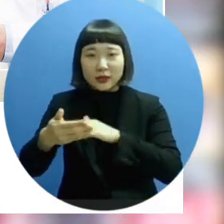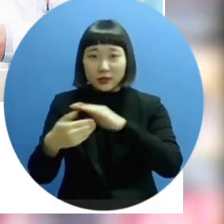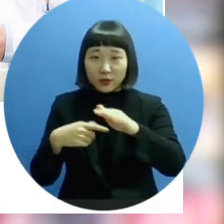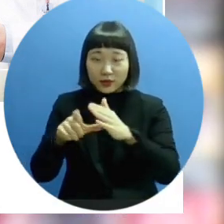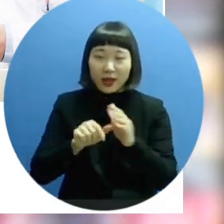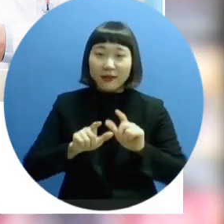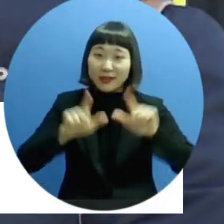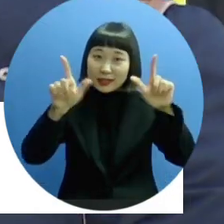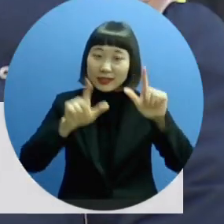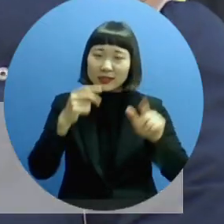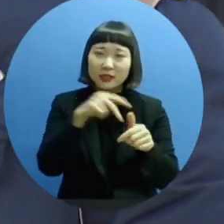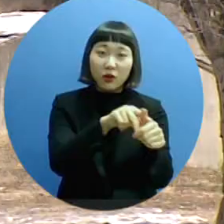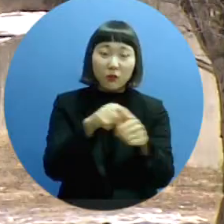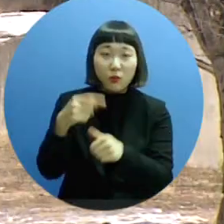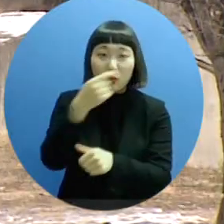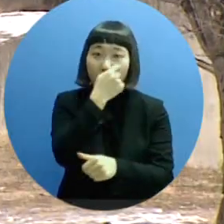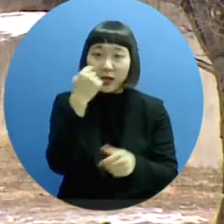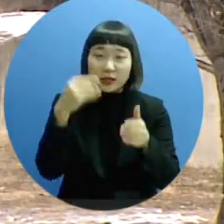줄이셔야 합니다.